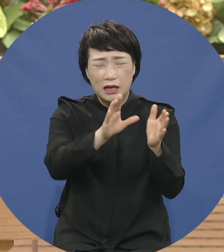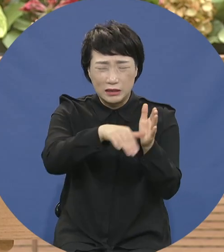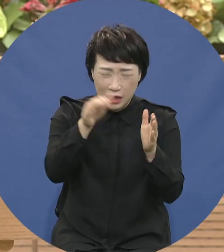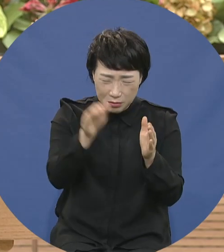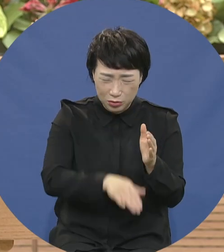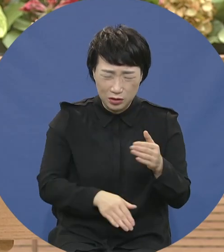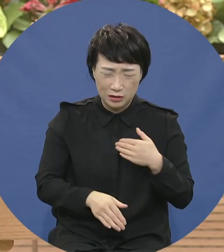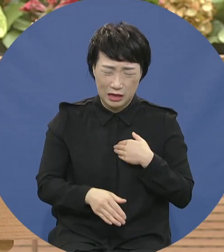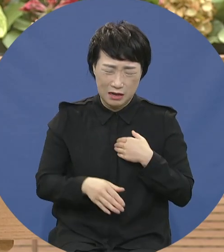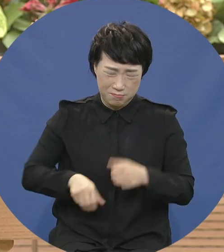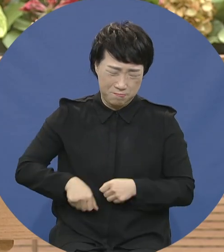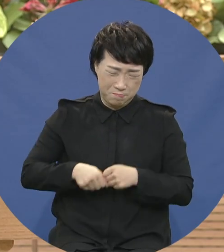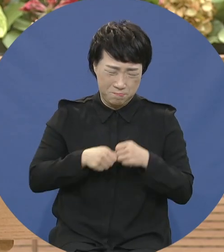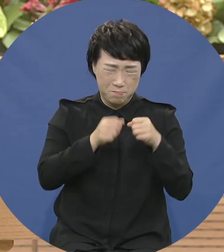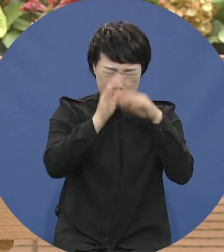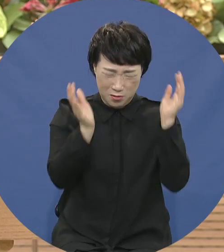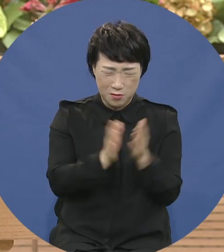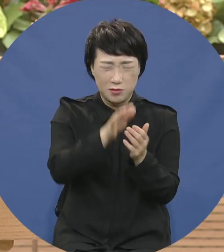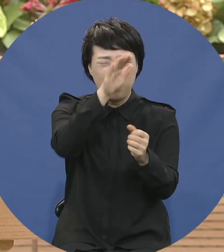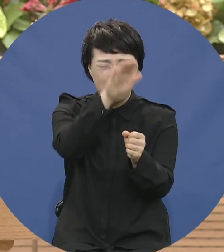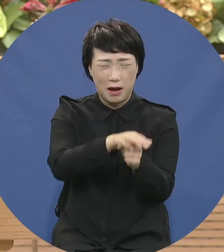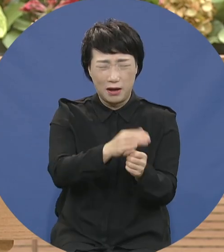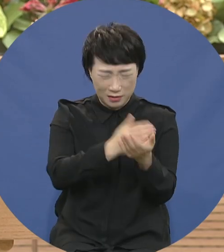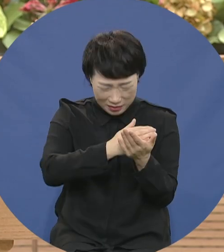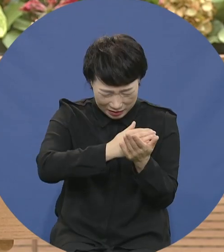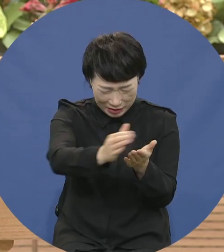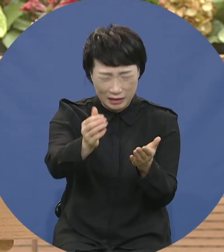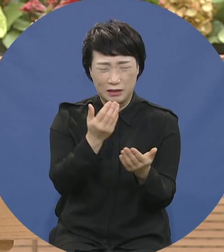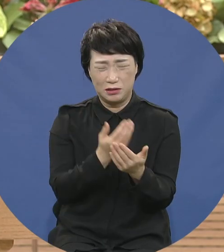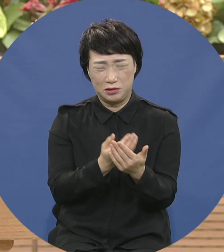시작부터 나태고 게으름을 틀어막아 버리게 도와주소서.